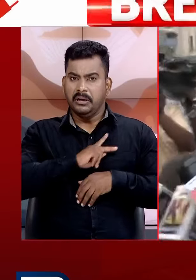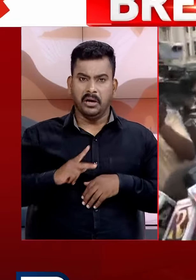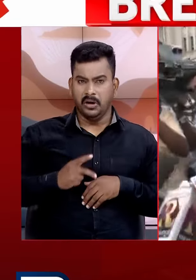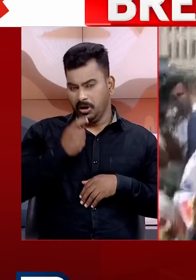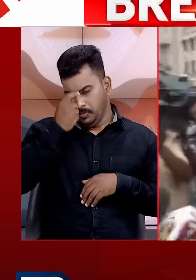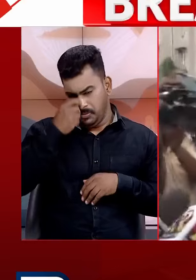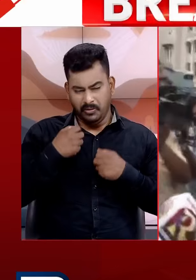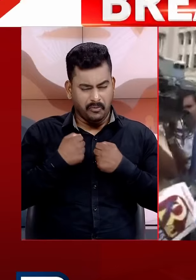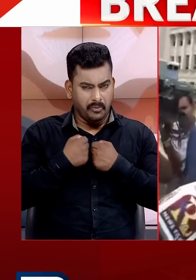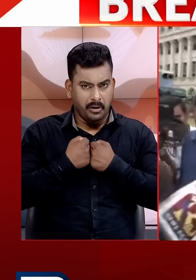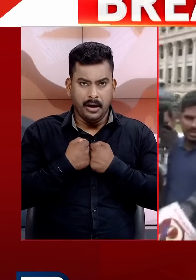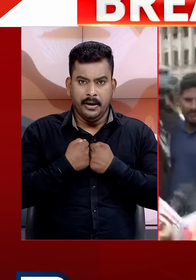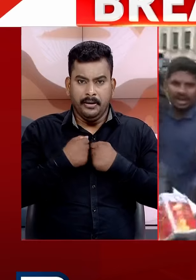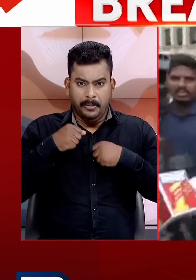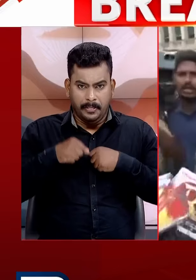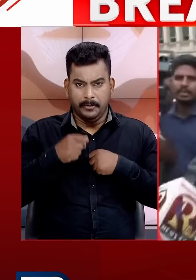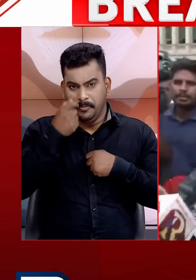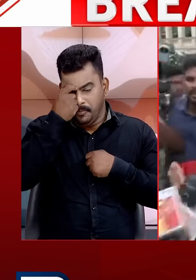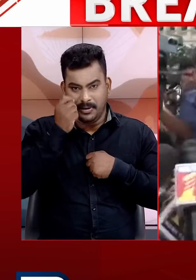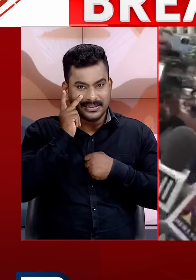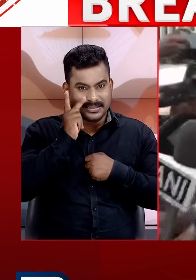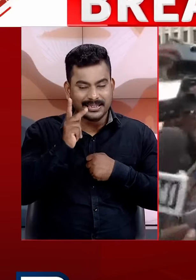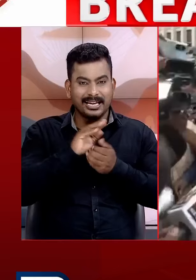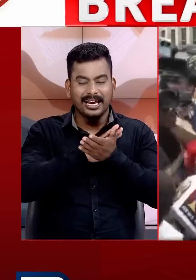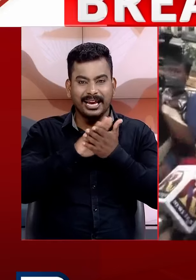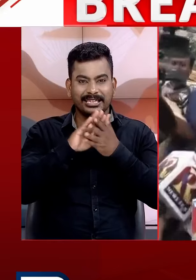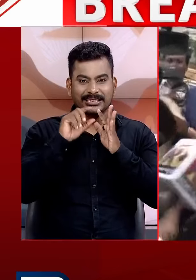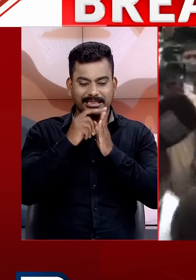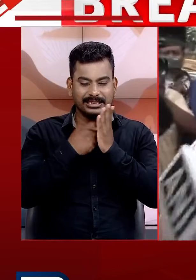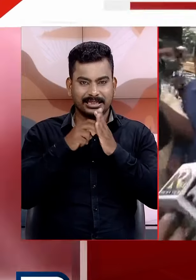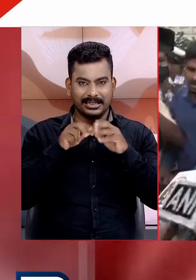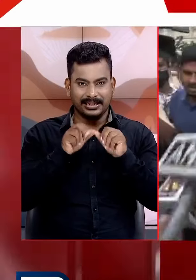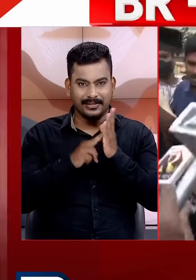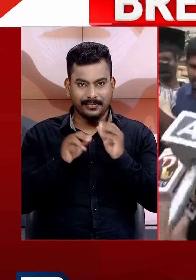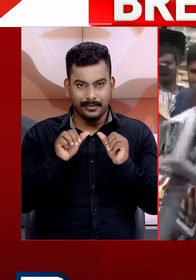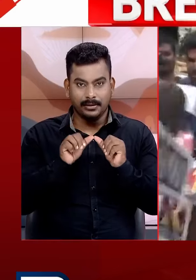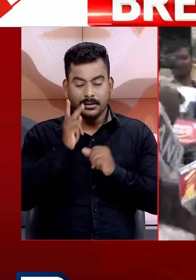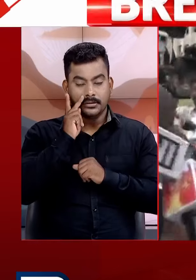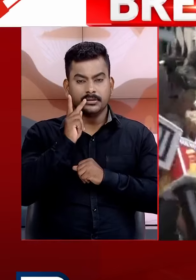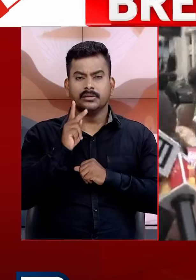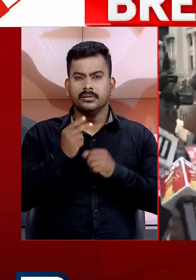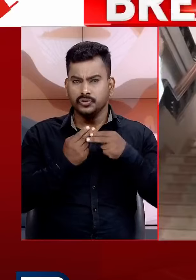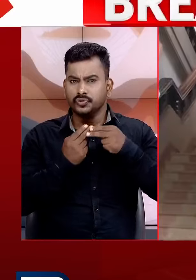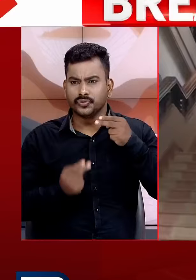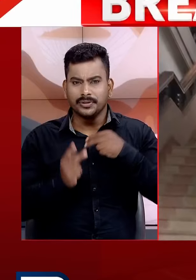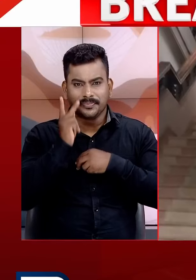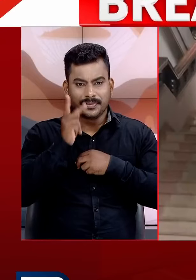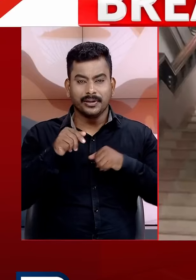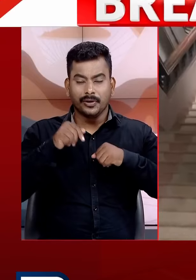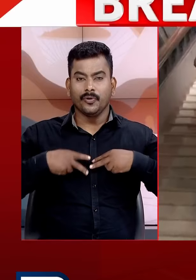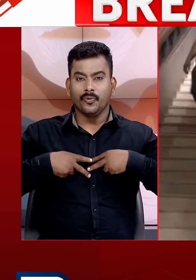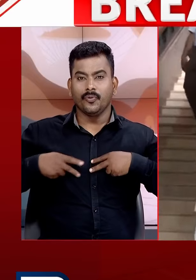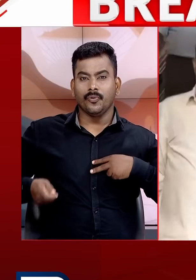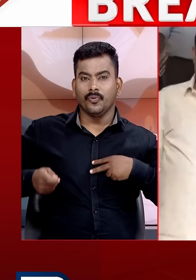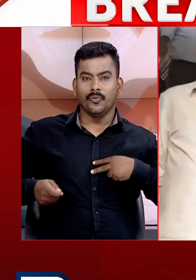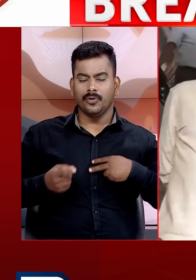രാഷ്ട്രീയ സംവിധാനങ്ങളെ മുഴുവൻ ആകെ ഉലച്ച വിവാദമായിരുന്നു. കെ ബി ശ്രീധരൻ വിവരങ്ങൾ നൽകും. ശ്രീധരൻ, എന്താണ് കോടതിയിൽ നടന്നത്?